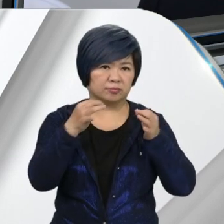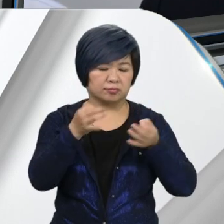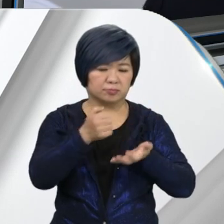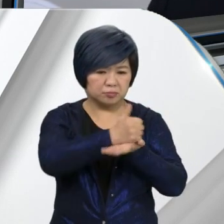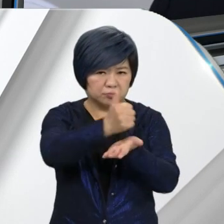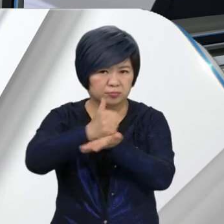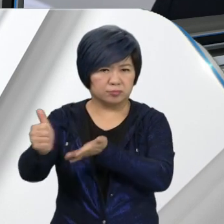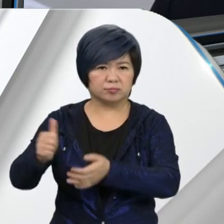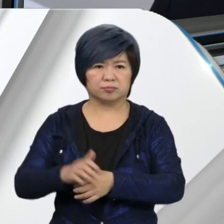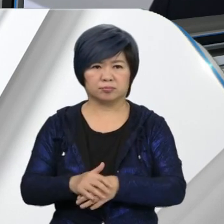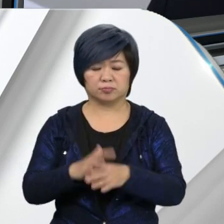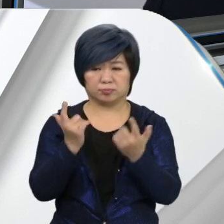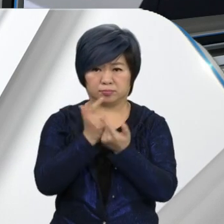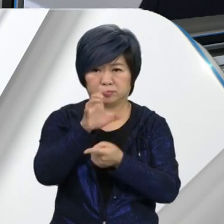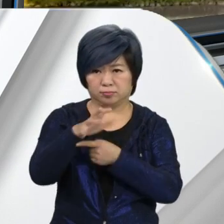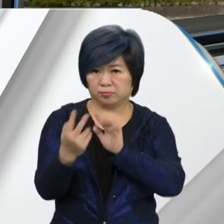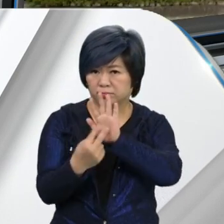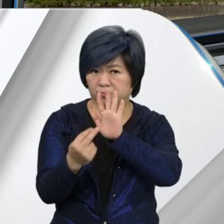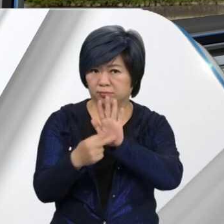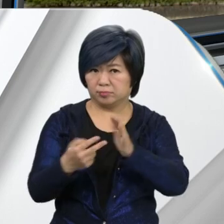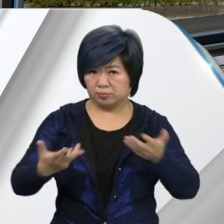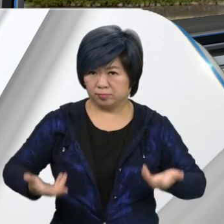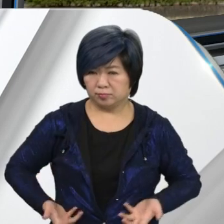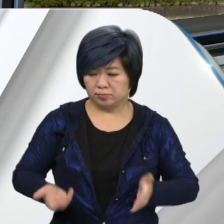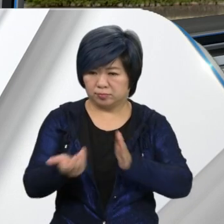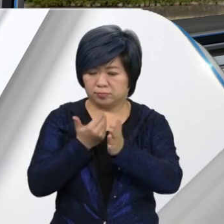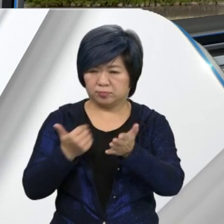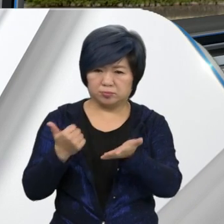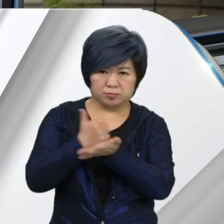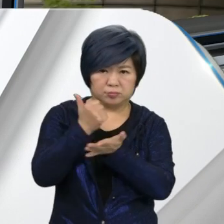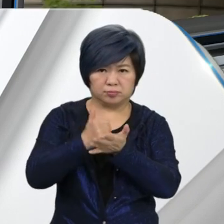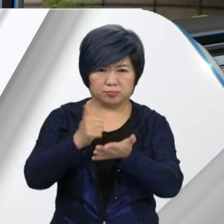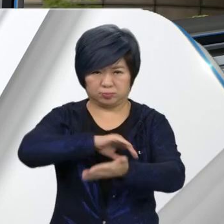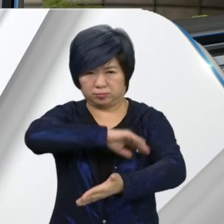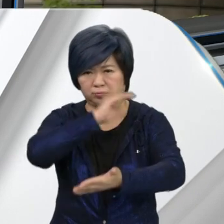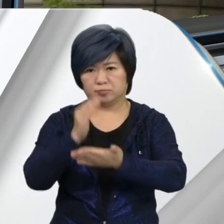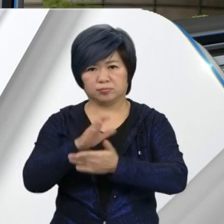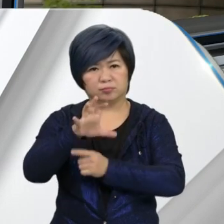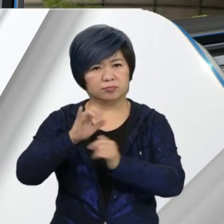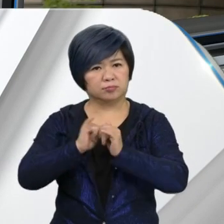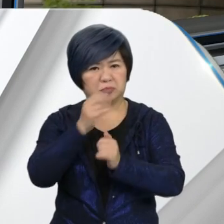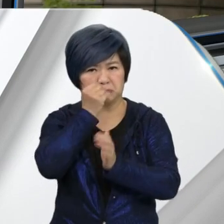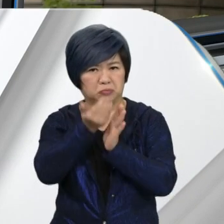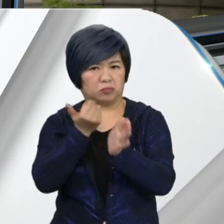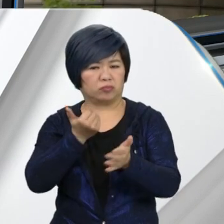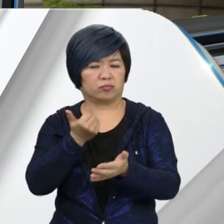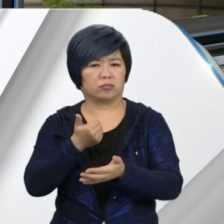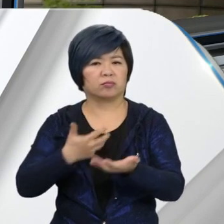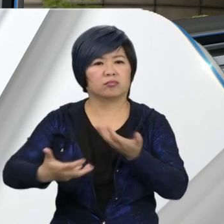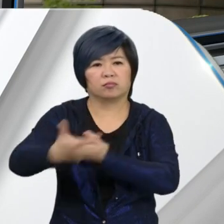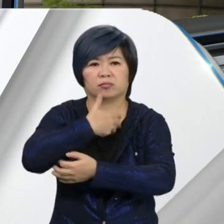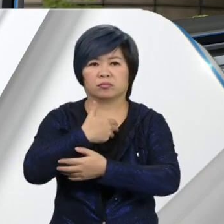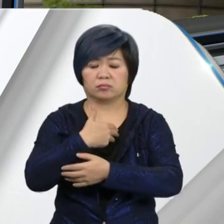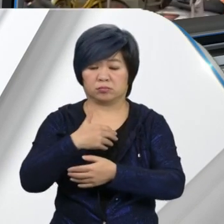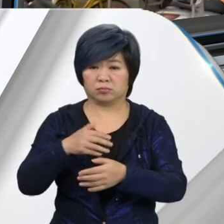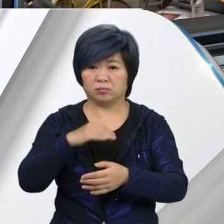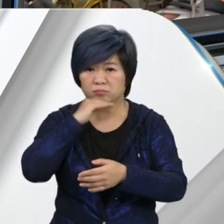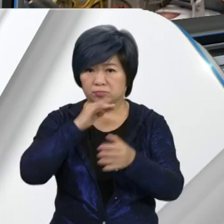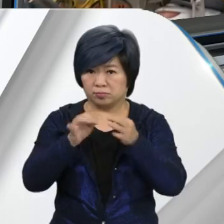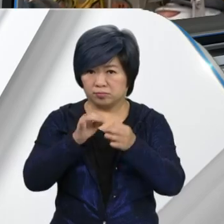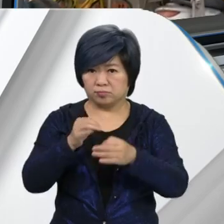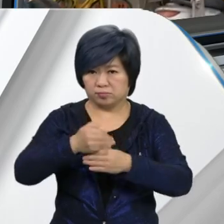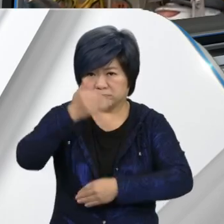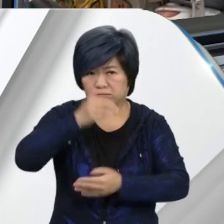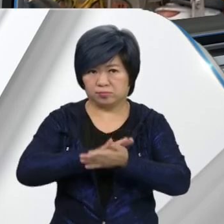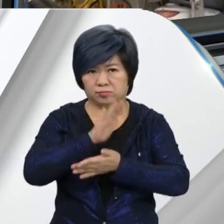去。本农表示，从休息前的多货量来看，农民这个提早责任，可是之后果菜市场